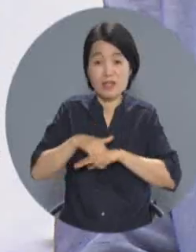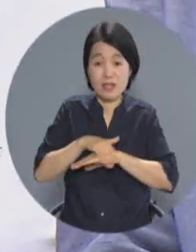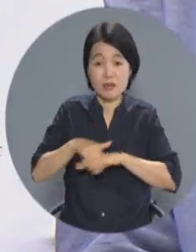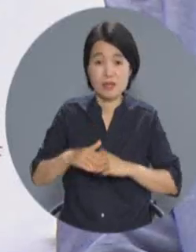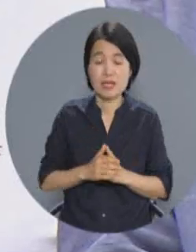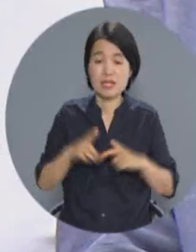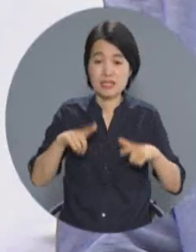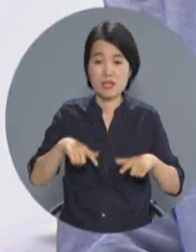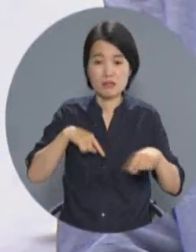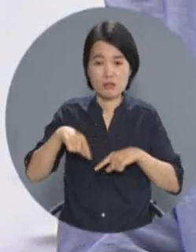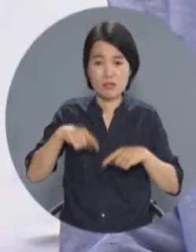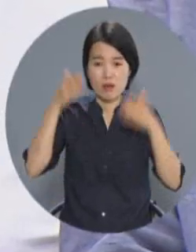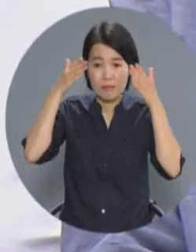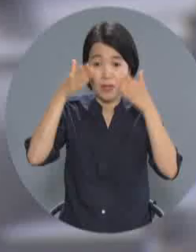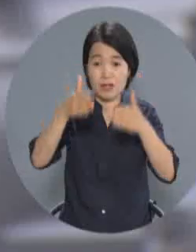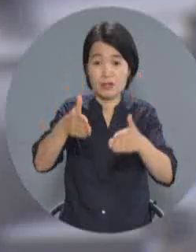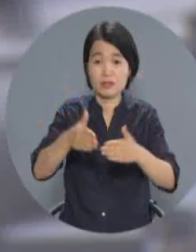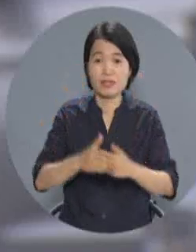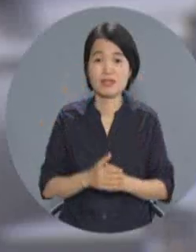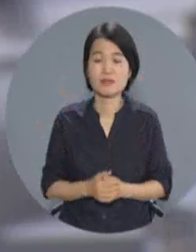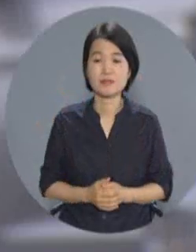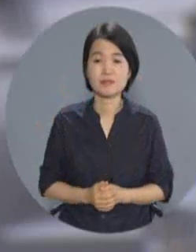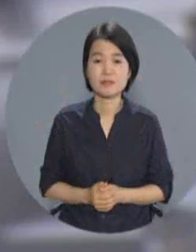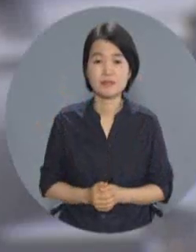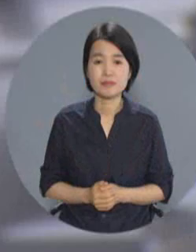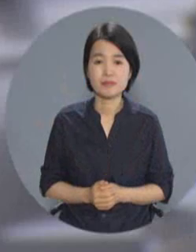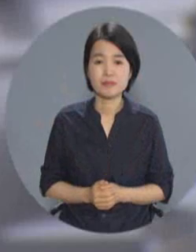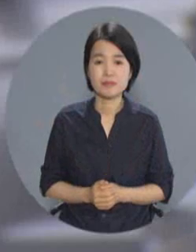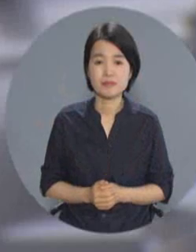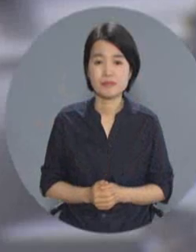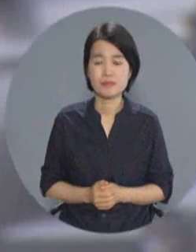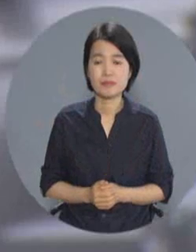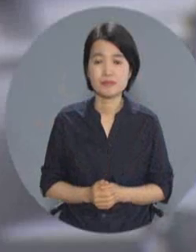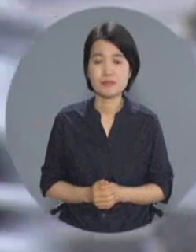청사진에 지역 정치권의 시선이 쏠리고 있습니다. MBC 뉴스 박광수입니다.